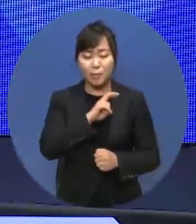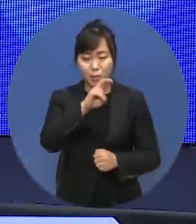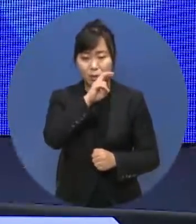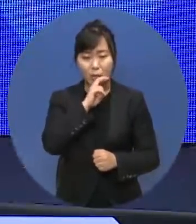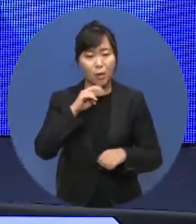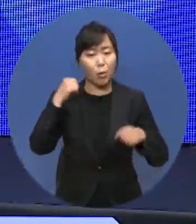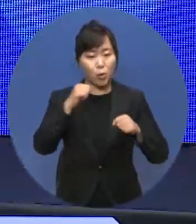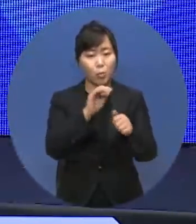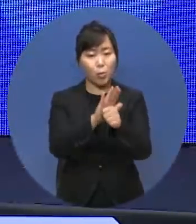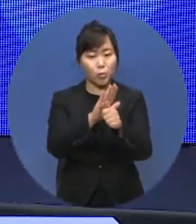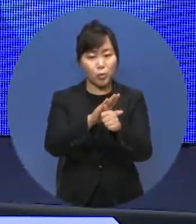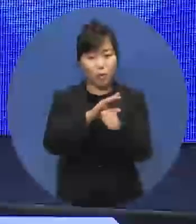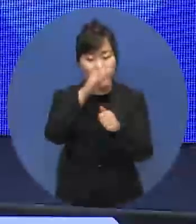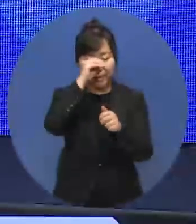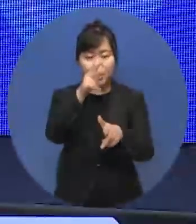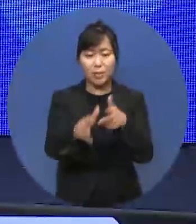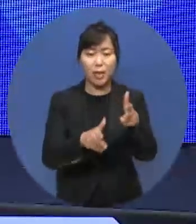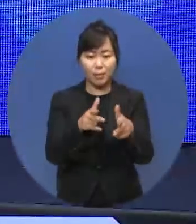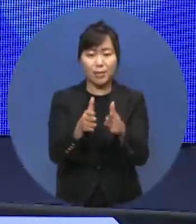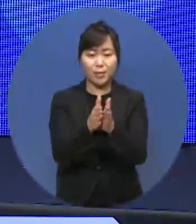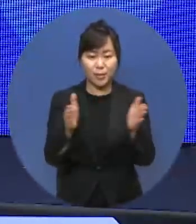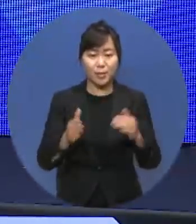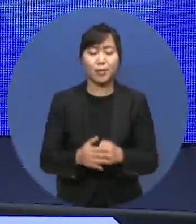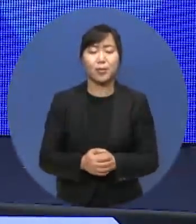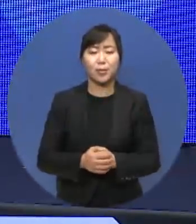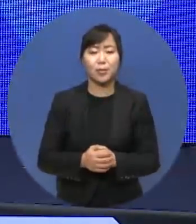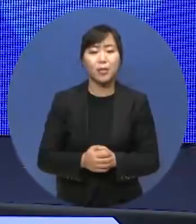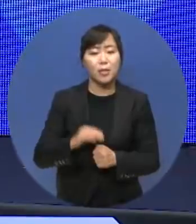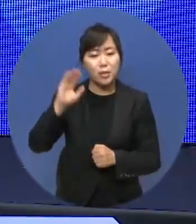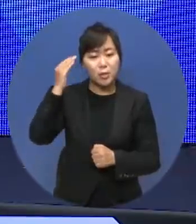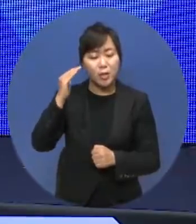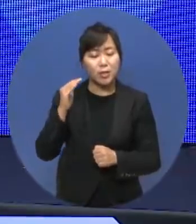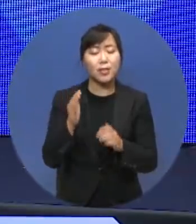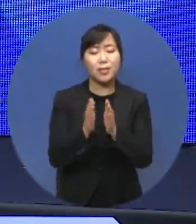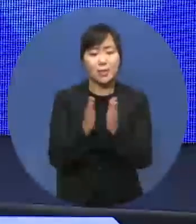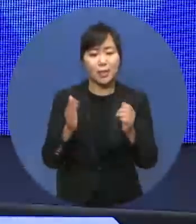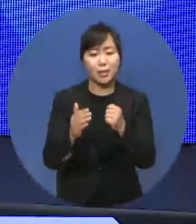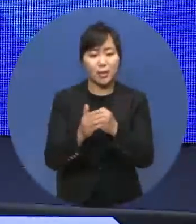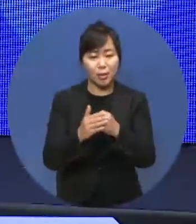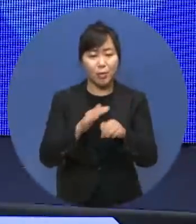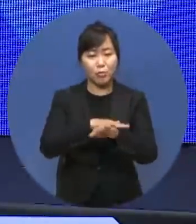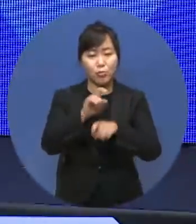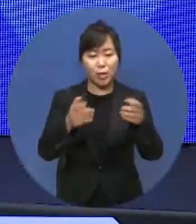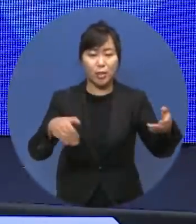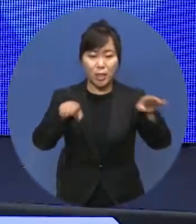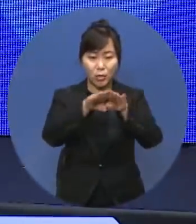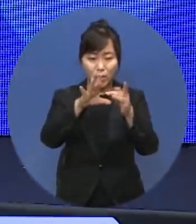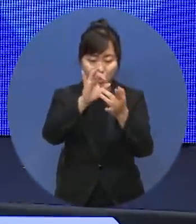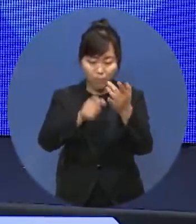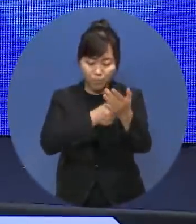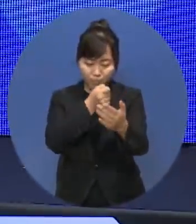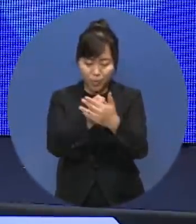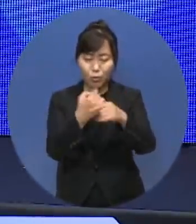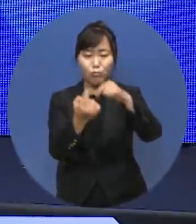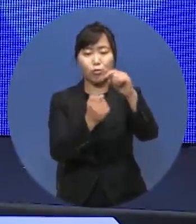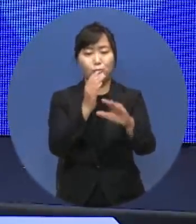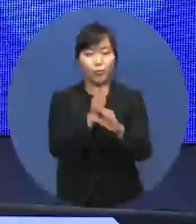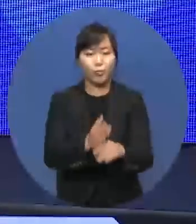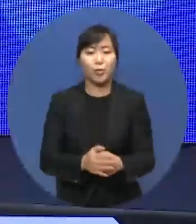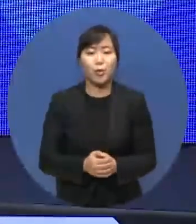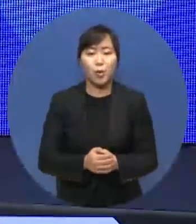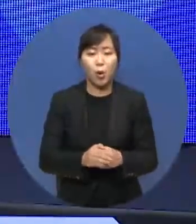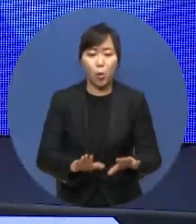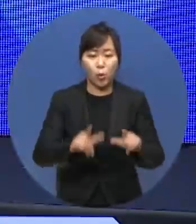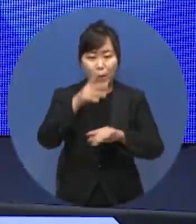보조 시범 사업을 이제 시작을 하게 되었습니다. 그래서 최근에 시작을 하게 돼서 수행 기간을 선정을 해서 운영 중에 있습니다. 그래서